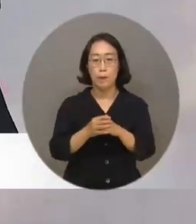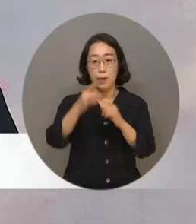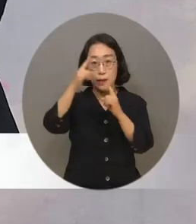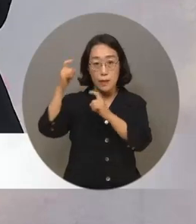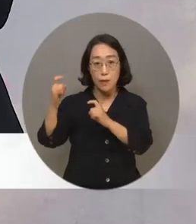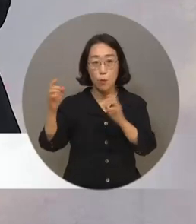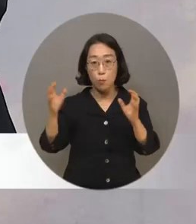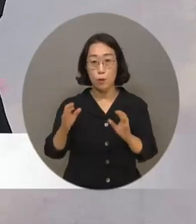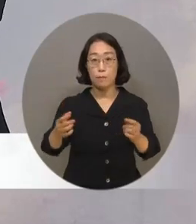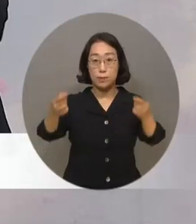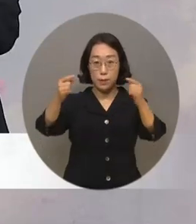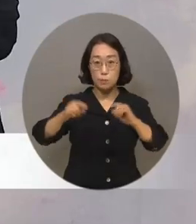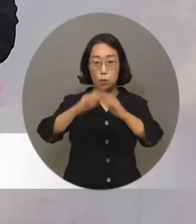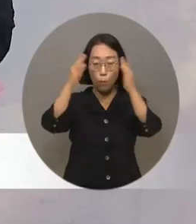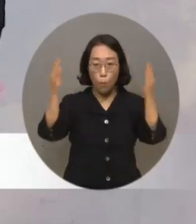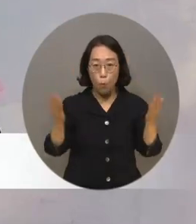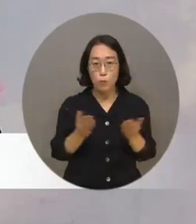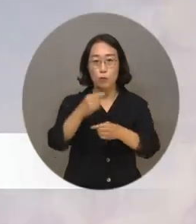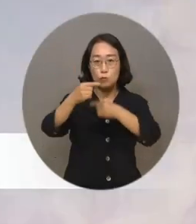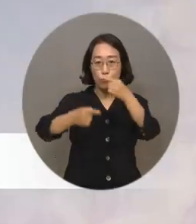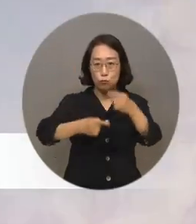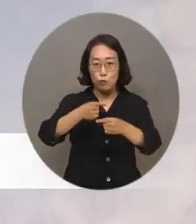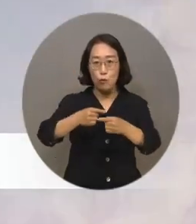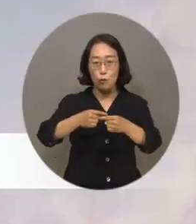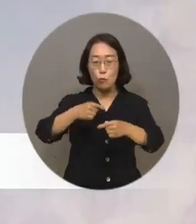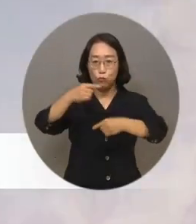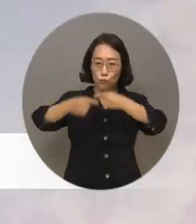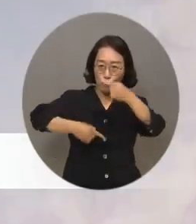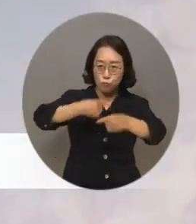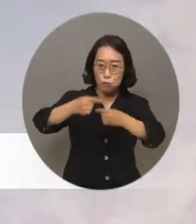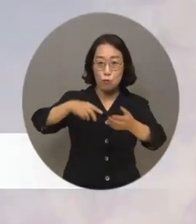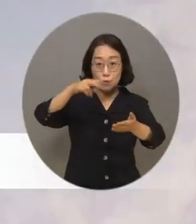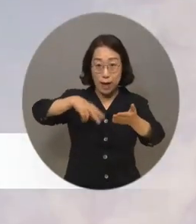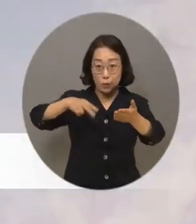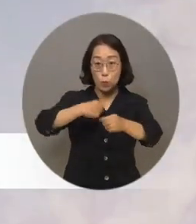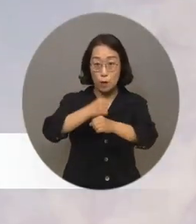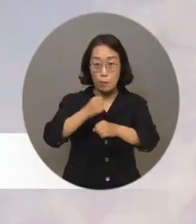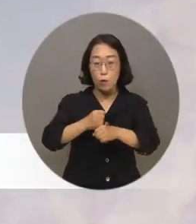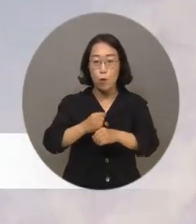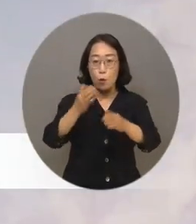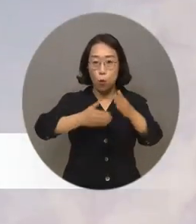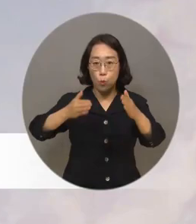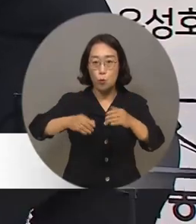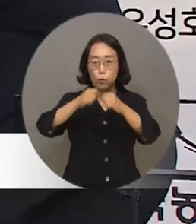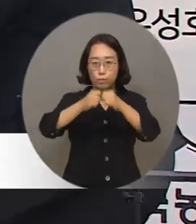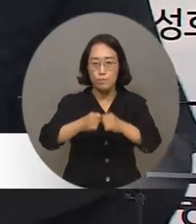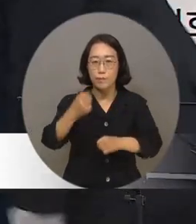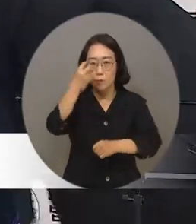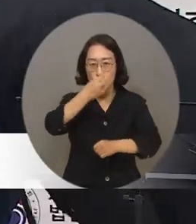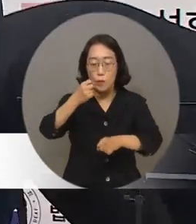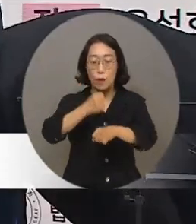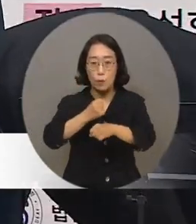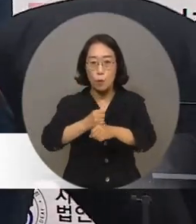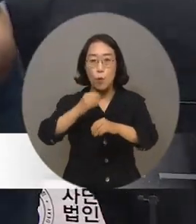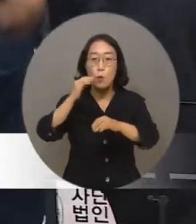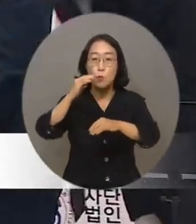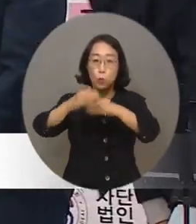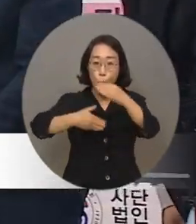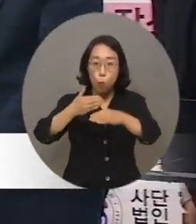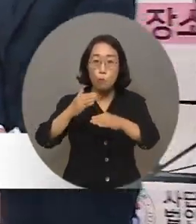기념식에 참석한 이들은 다 같이 수호로 결의문을 낭독하며 농교육 실태조사실시 농어 중심의 농병 환경